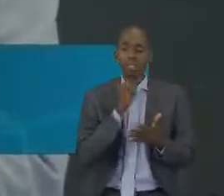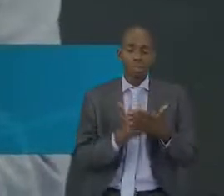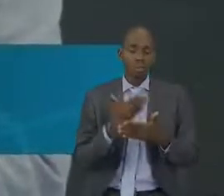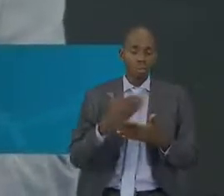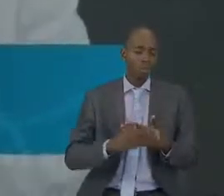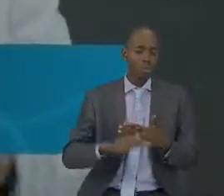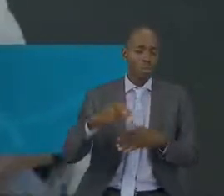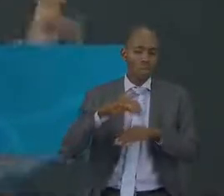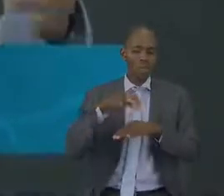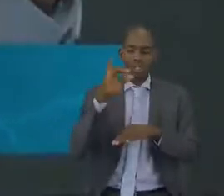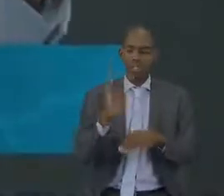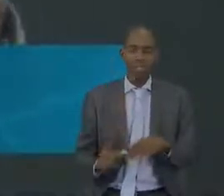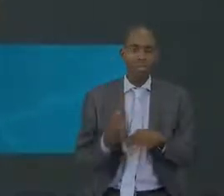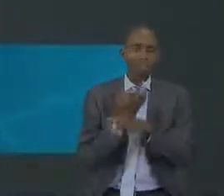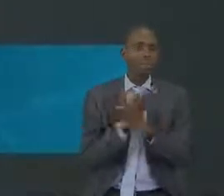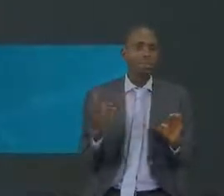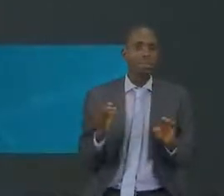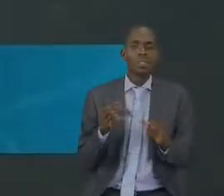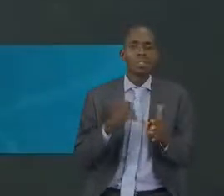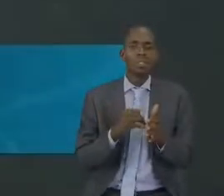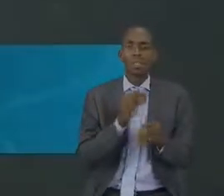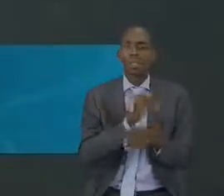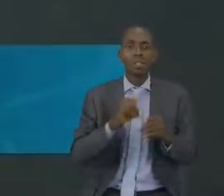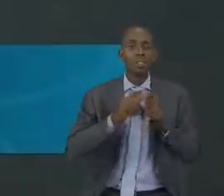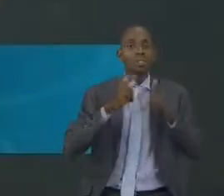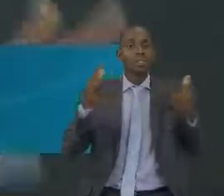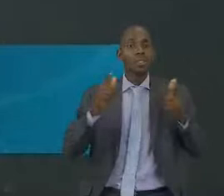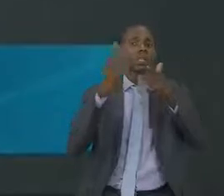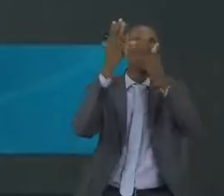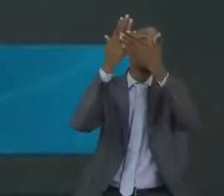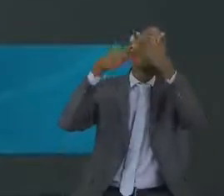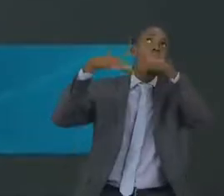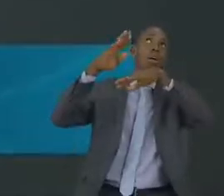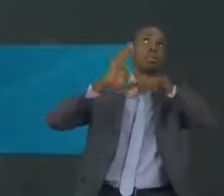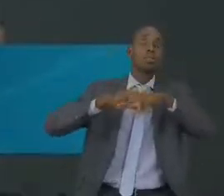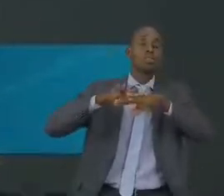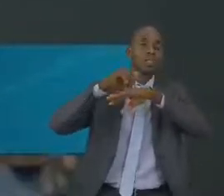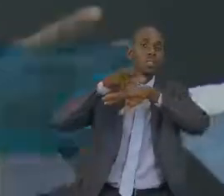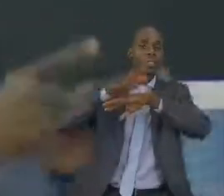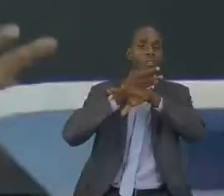qui dépasse une libération terrestre, envoyée du ciel.